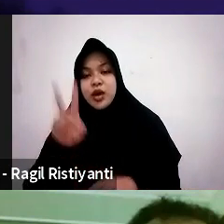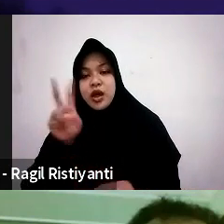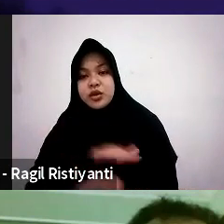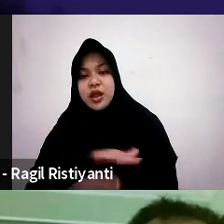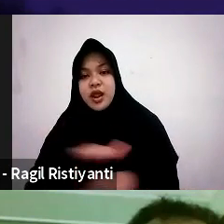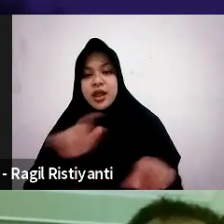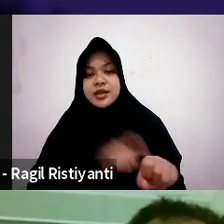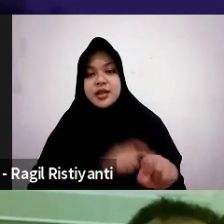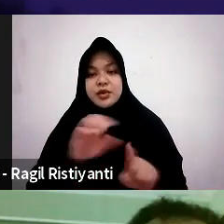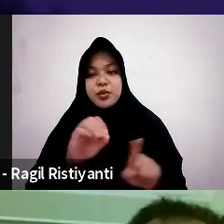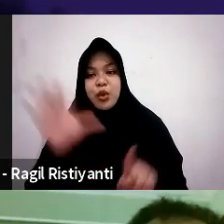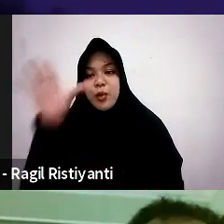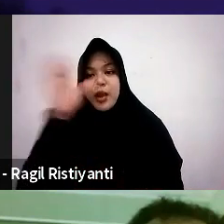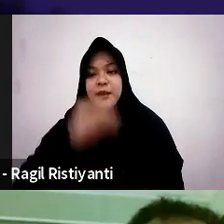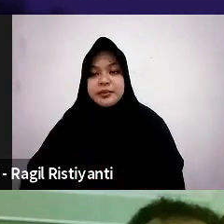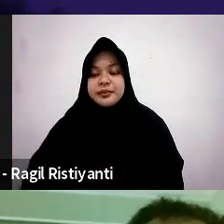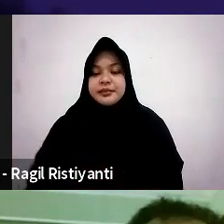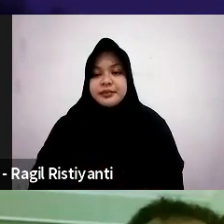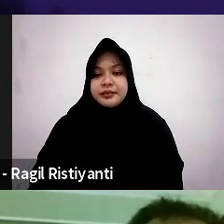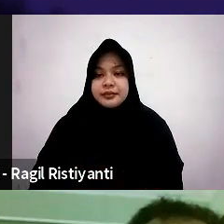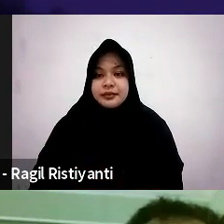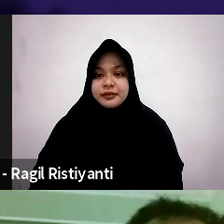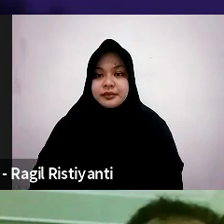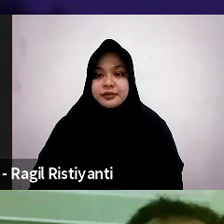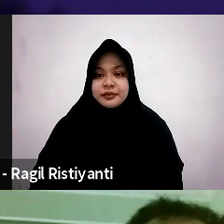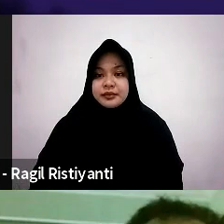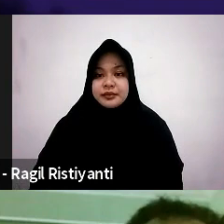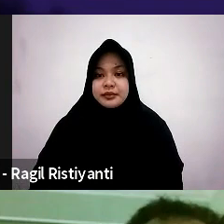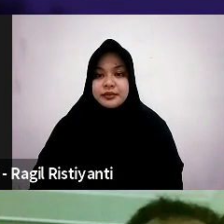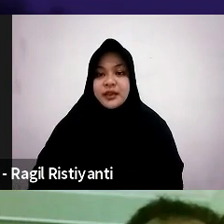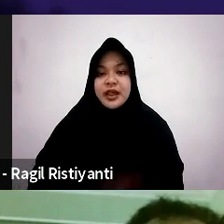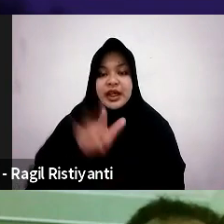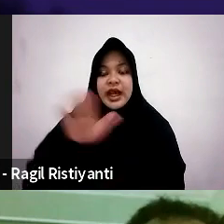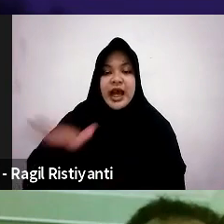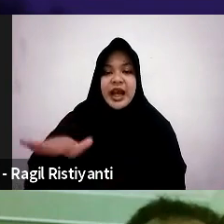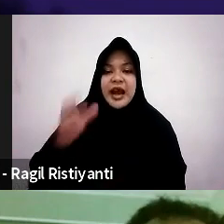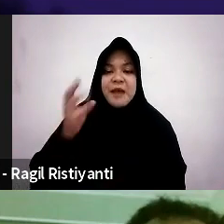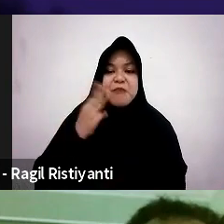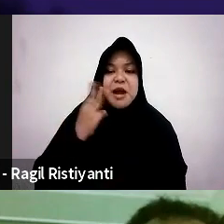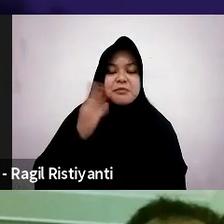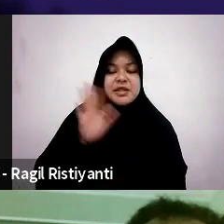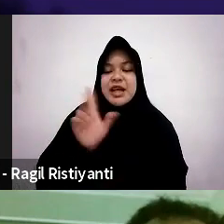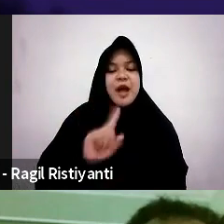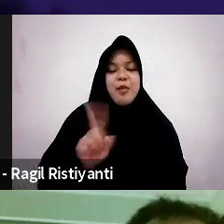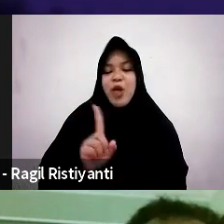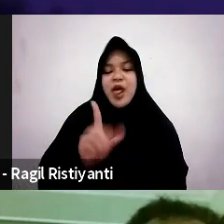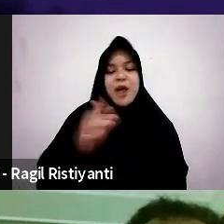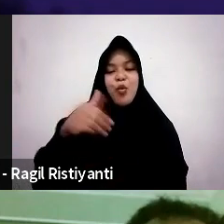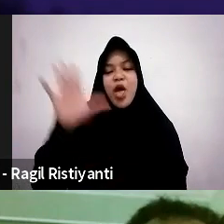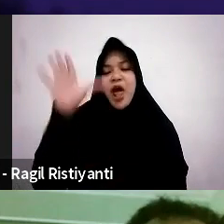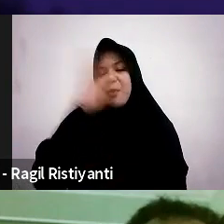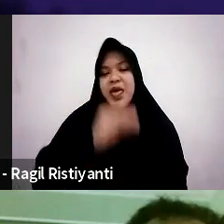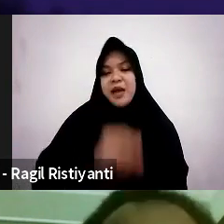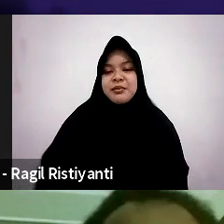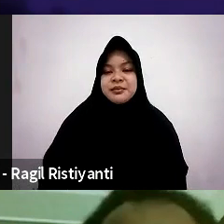10.00 ini Anak Mami nggak boleh pulang malam hilangkan yang